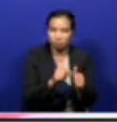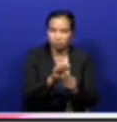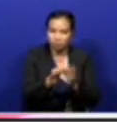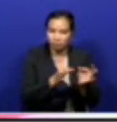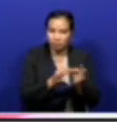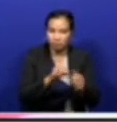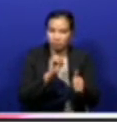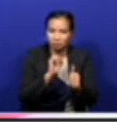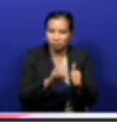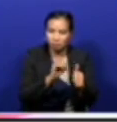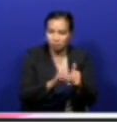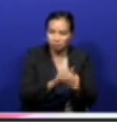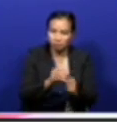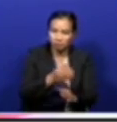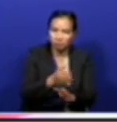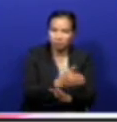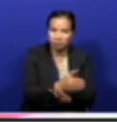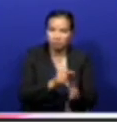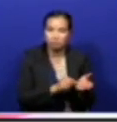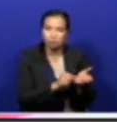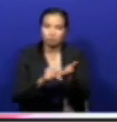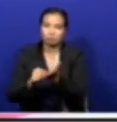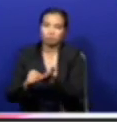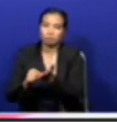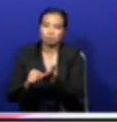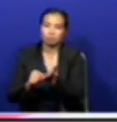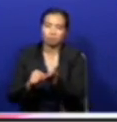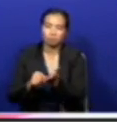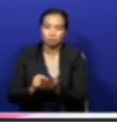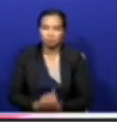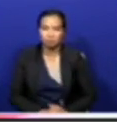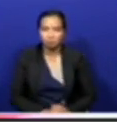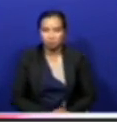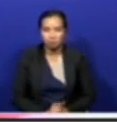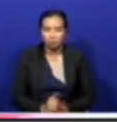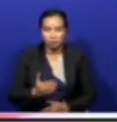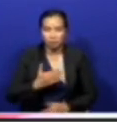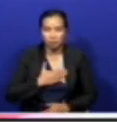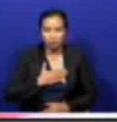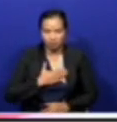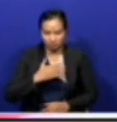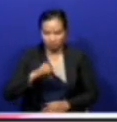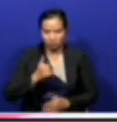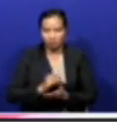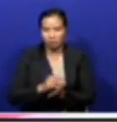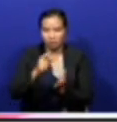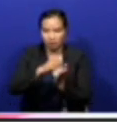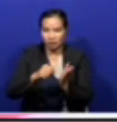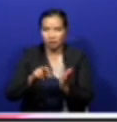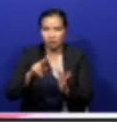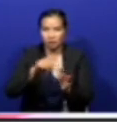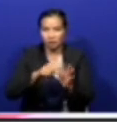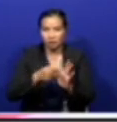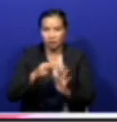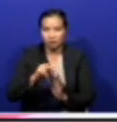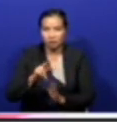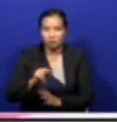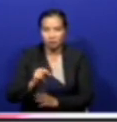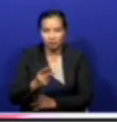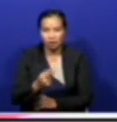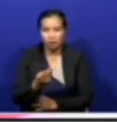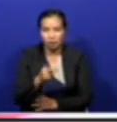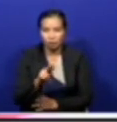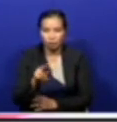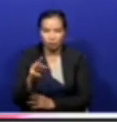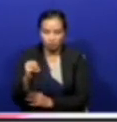ไม่ได้ชี้มาก่อนท่านเสนอไปแล้วนะครับเพราะผมไม่แน่ใจว่าขณะนี้ร่างของครม.เข้าสู่สภาหรือยัง